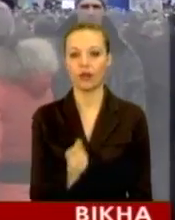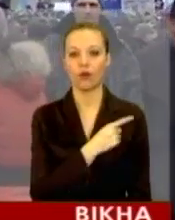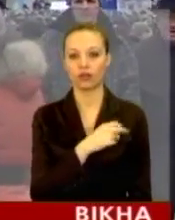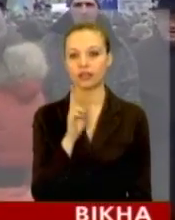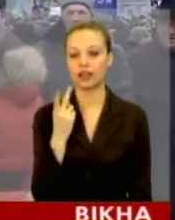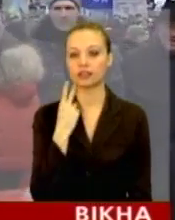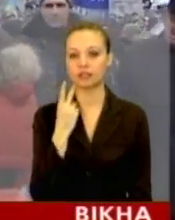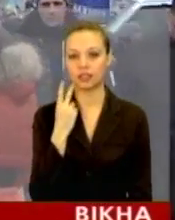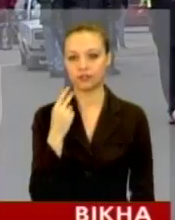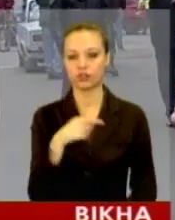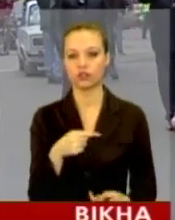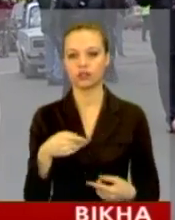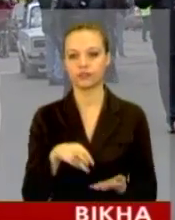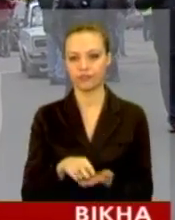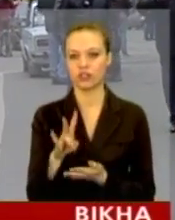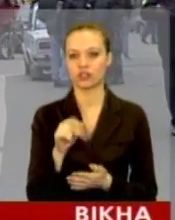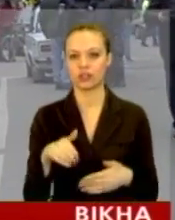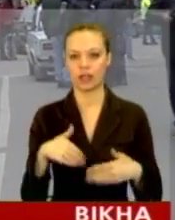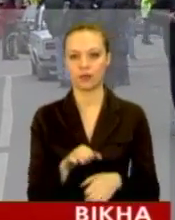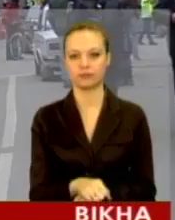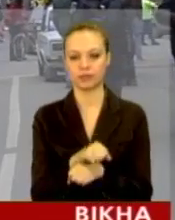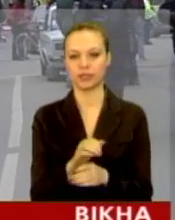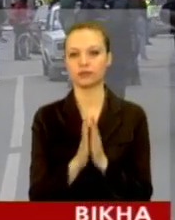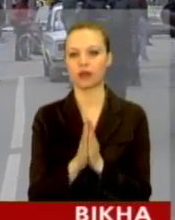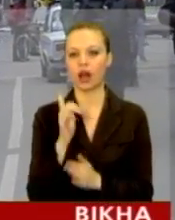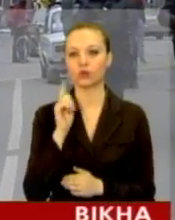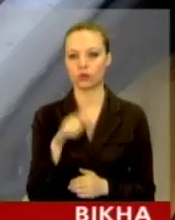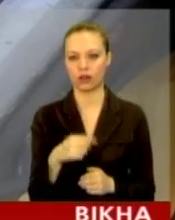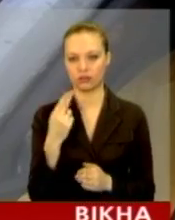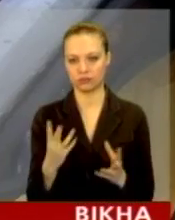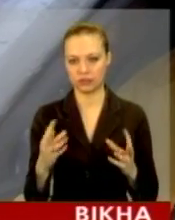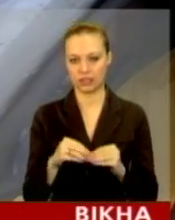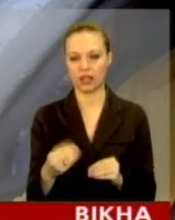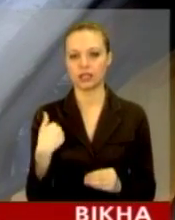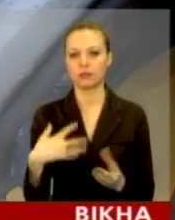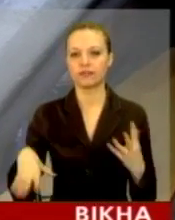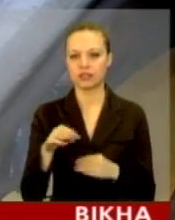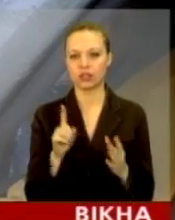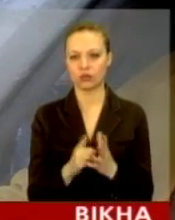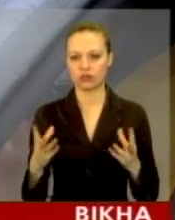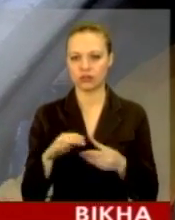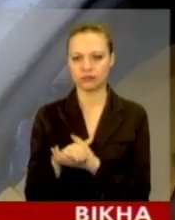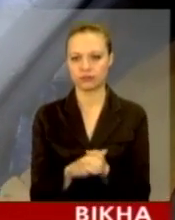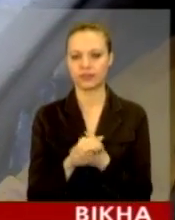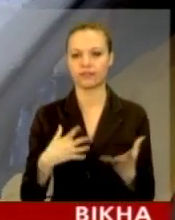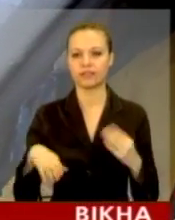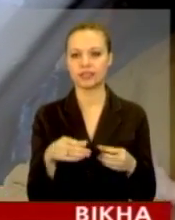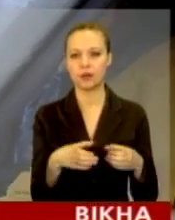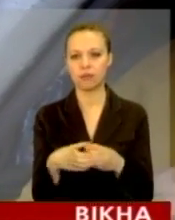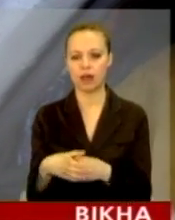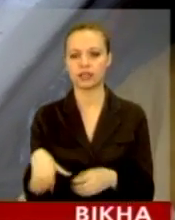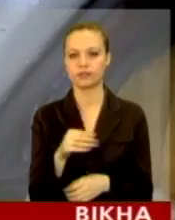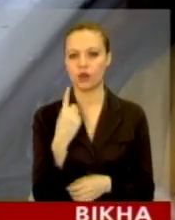як зазвичай, аполітичні вийшли на мітинги. Благають Україну єднатися. То ми повинні всі об'єднатися, всі партії, вся країна